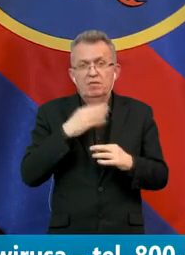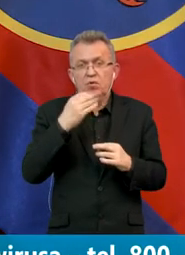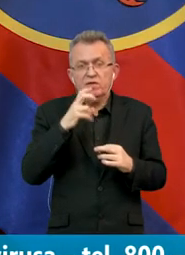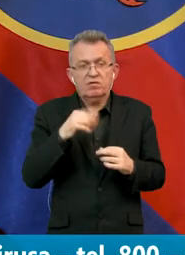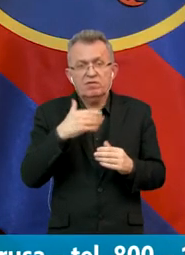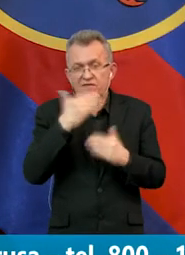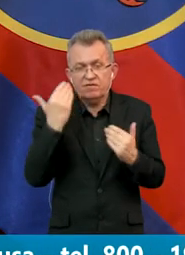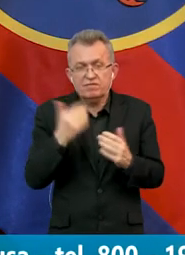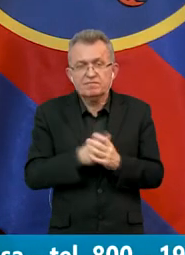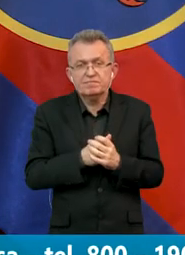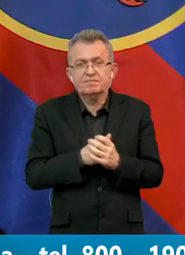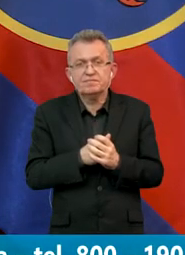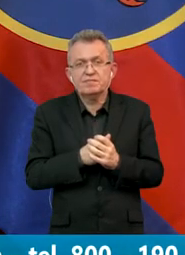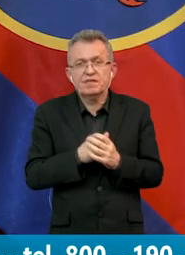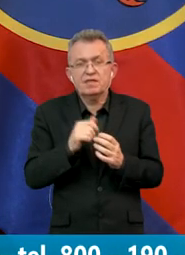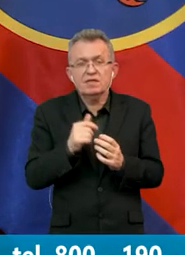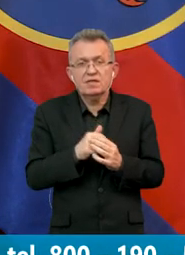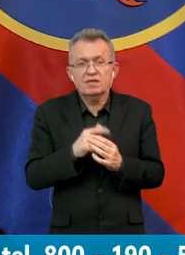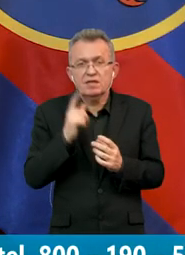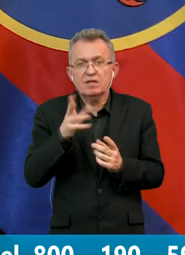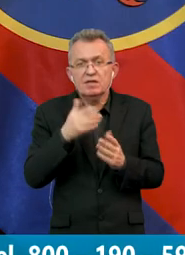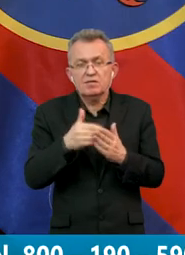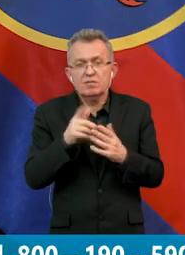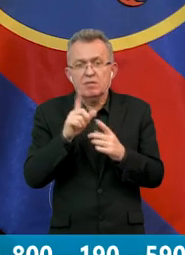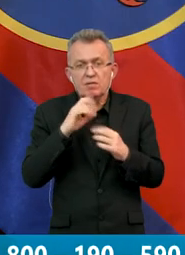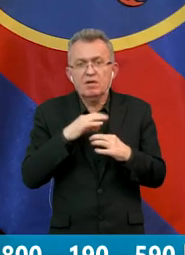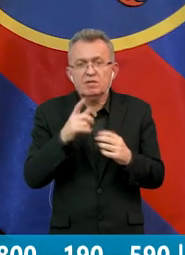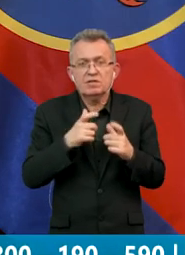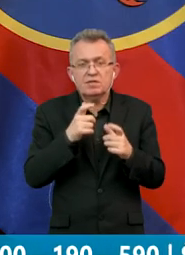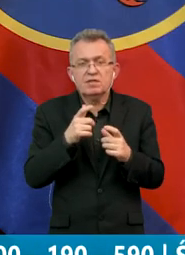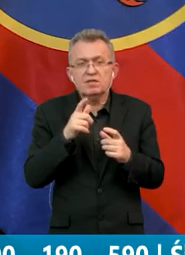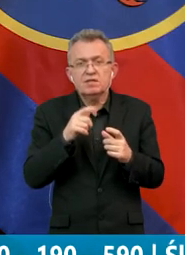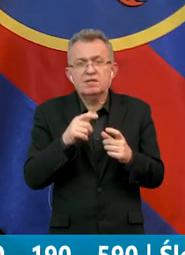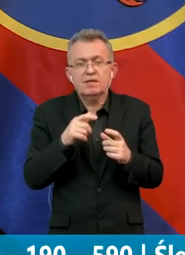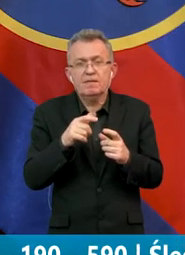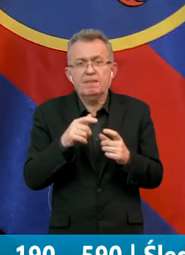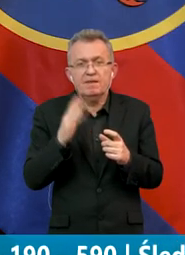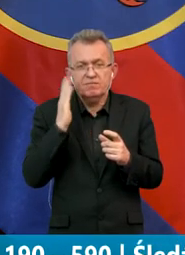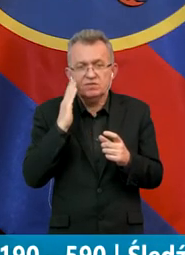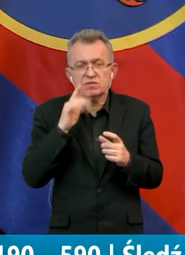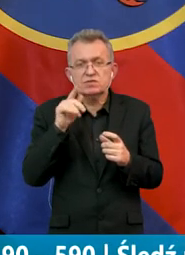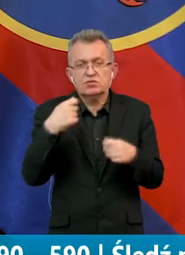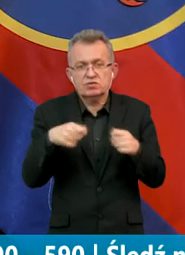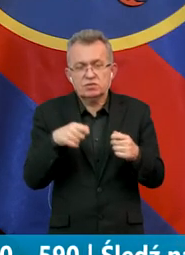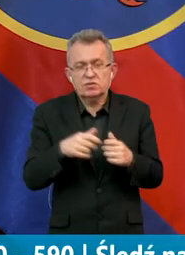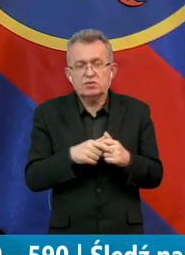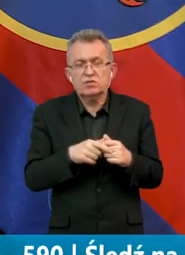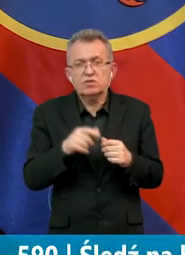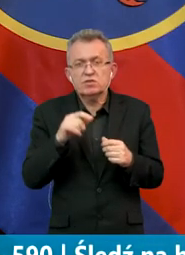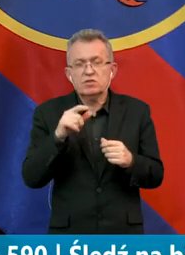wiem, na jakiej podstawie pani wysyła wniosek, że mieszkańcy Szczecina